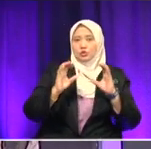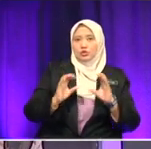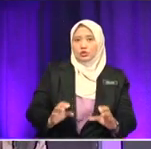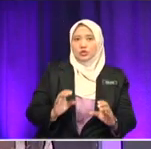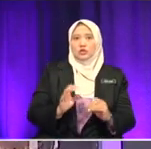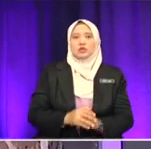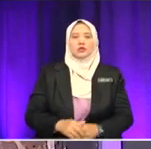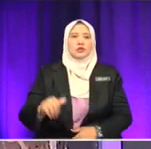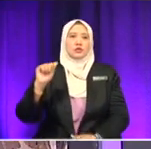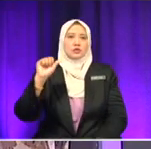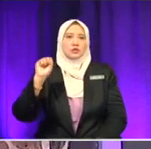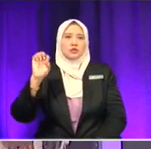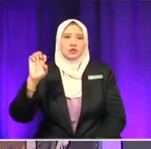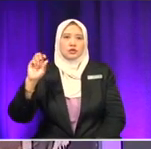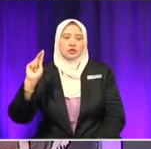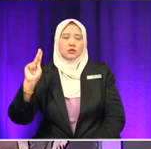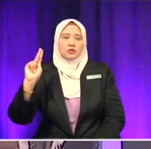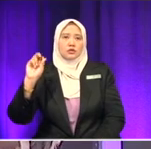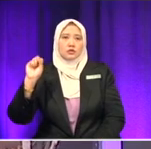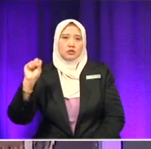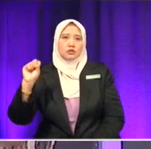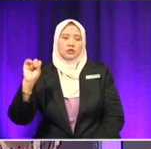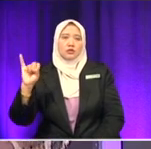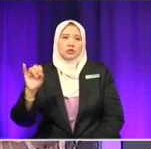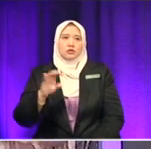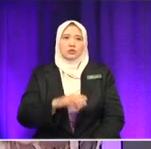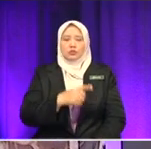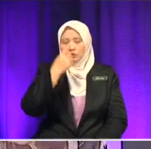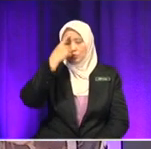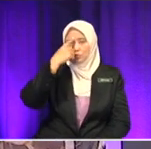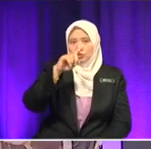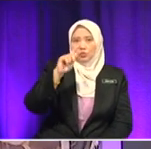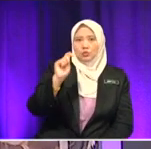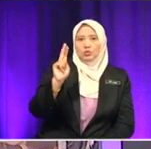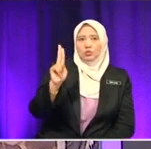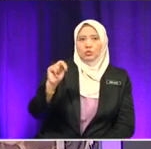melalui Sx, iaitu secara pertunasan ataupun secara